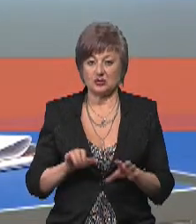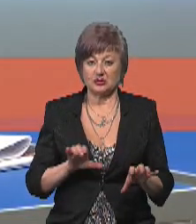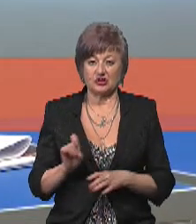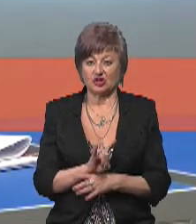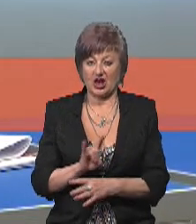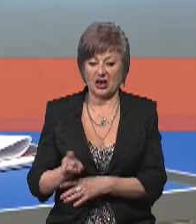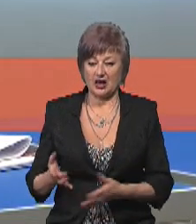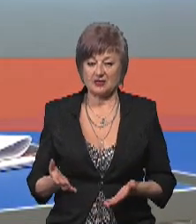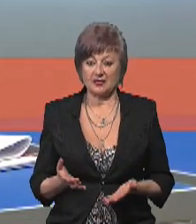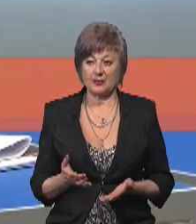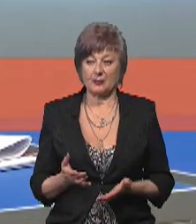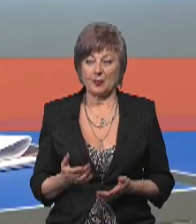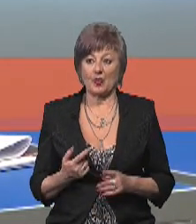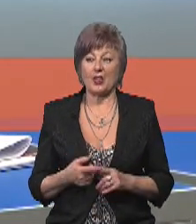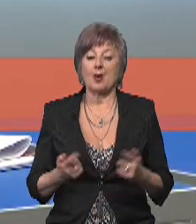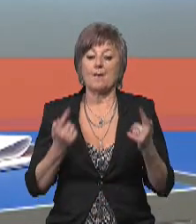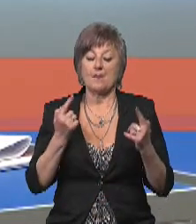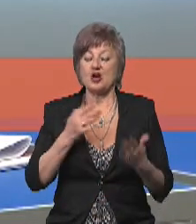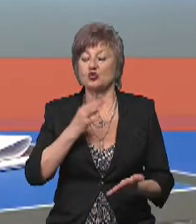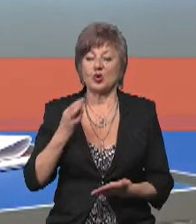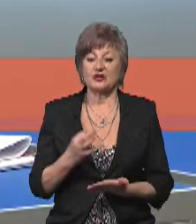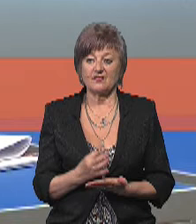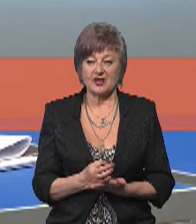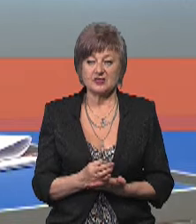чувствуем огромную ответственность